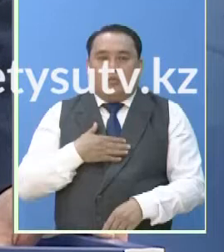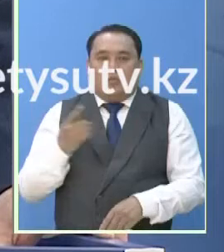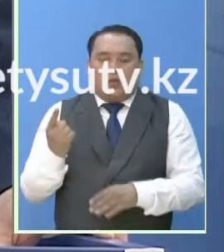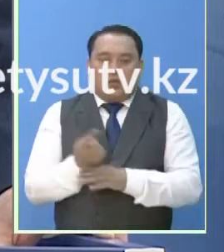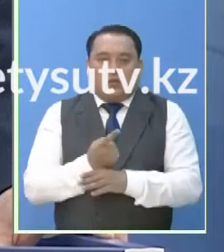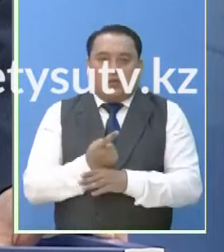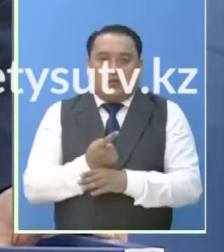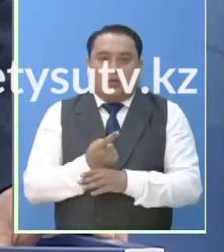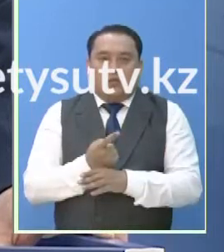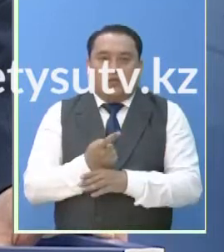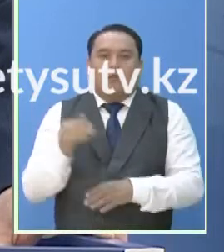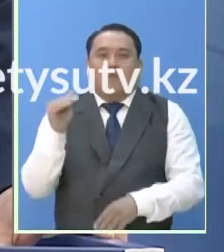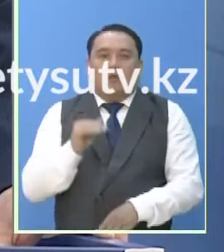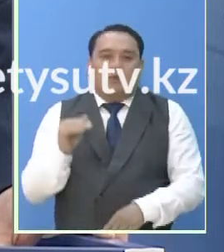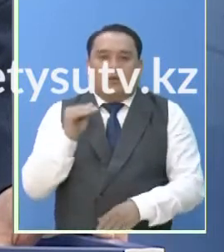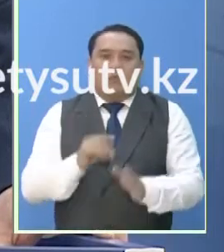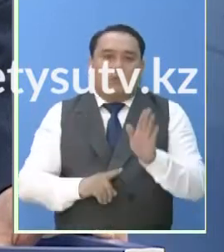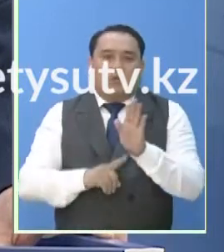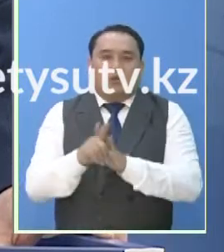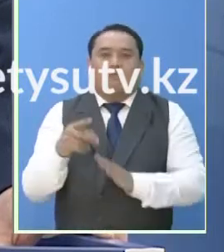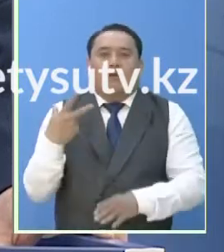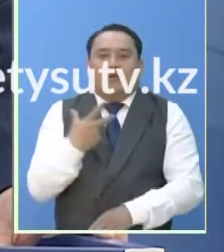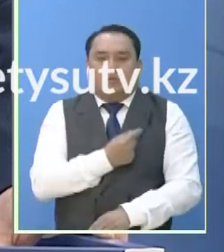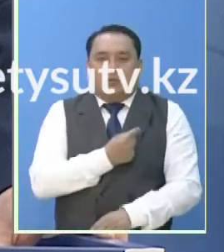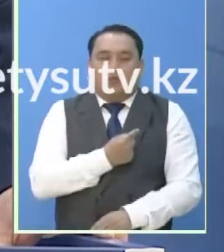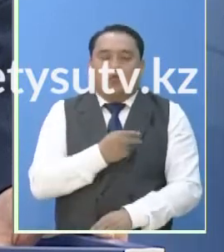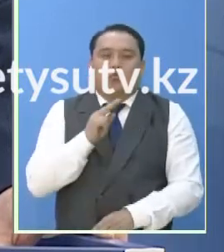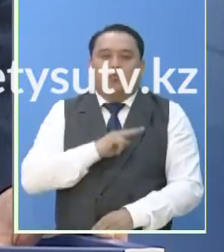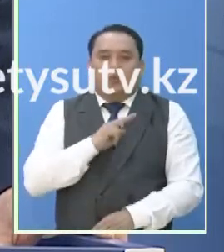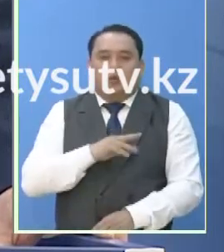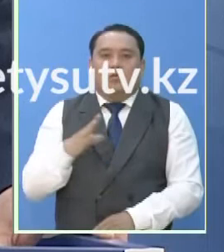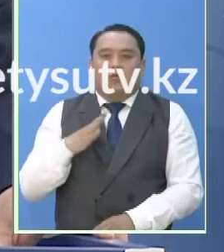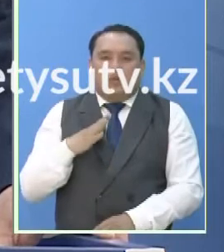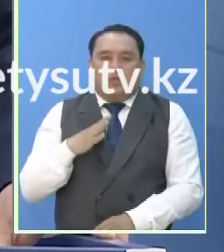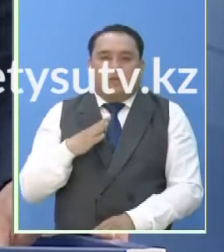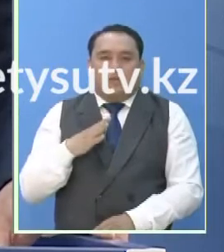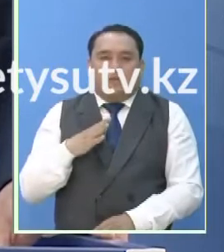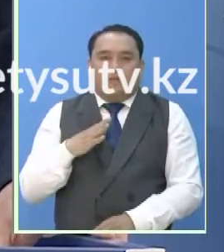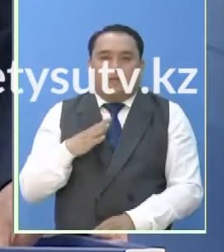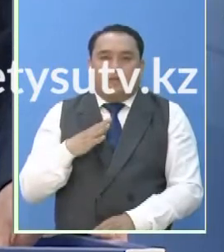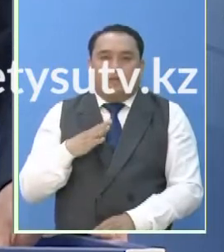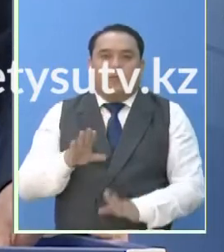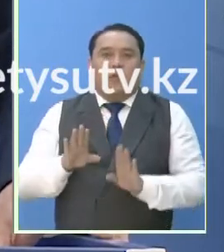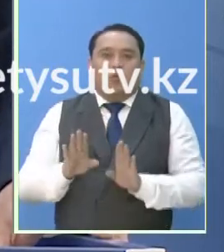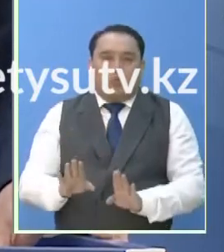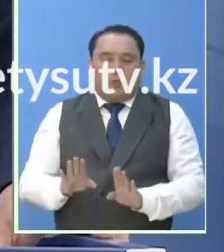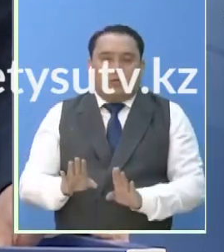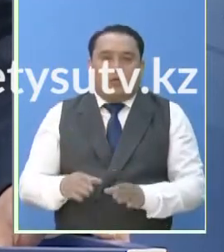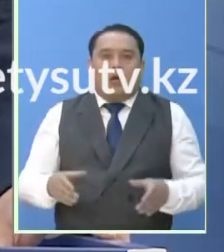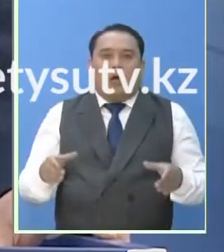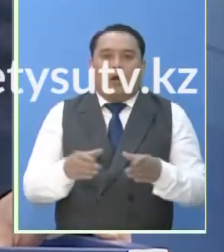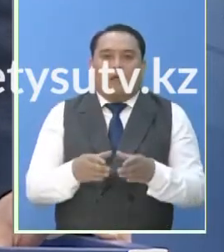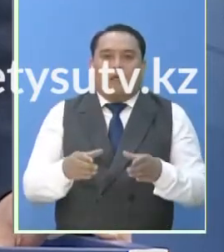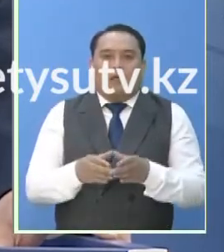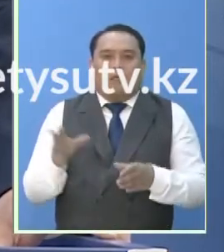бірінші февральдан бастап жаңа вакцинация егу жұмыстары жасалды ғой. Ол жерде жаңа менің орынбасарларым коллектив бәрі